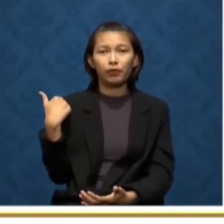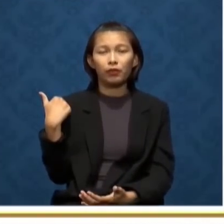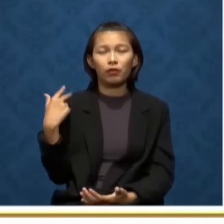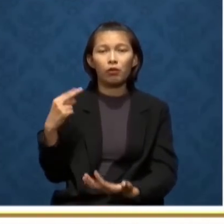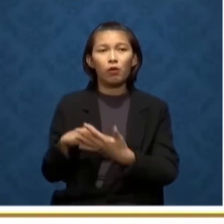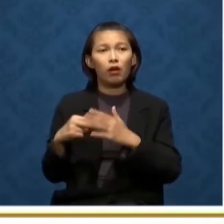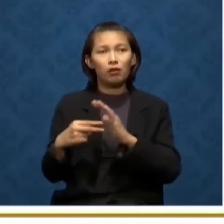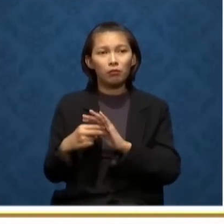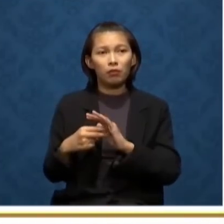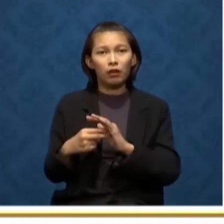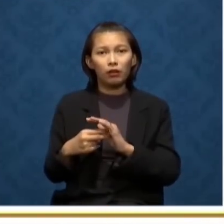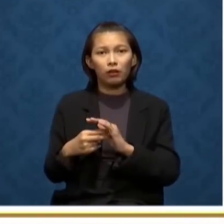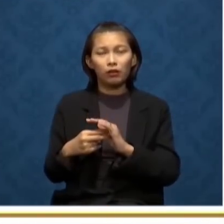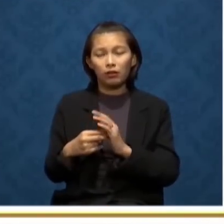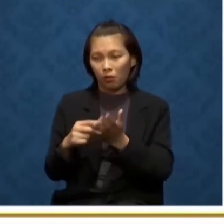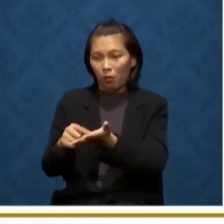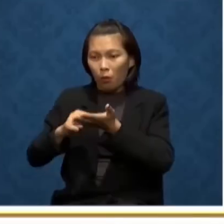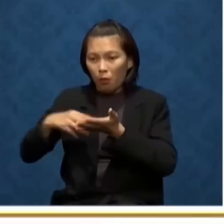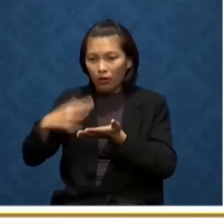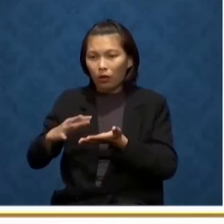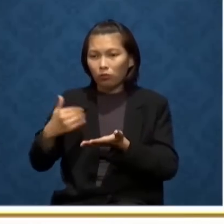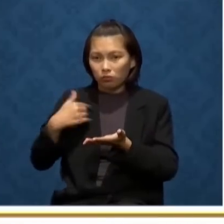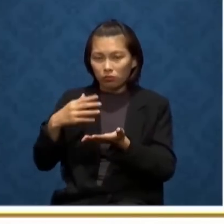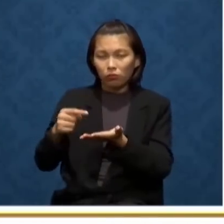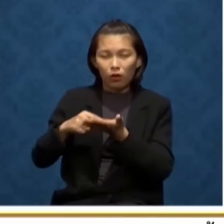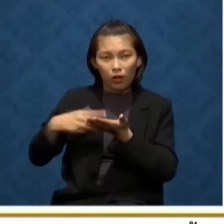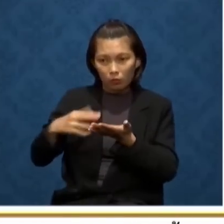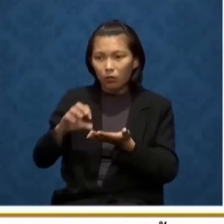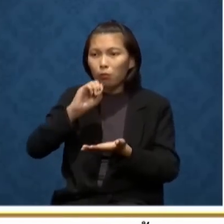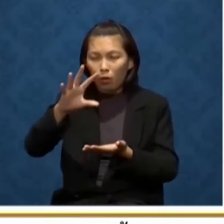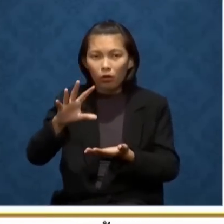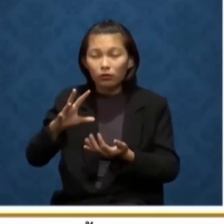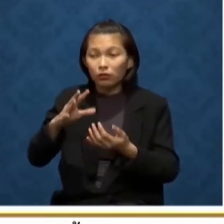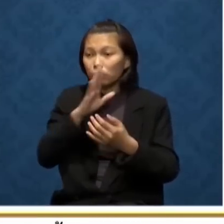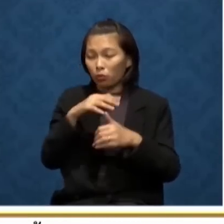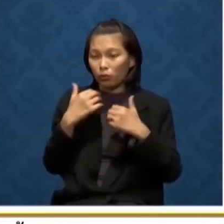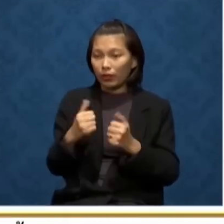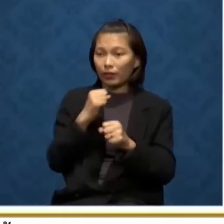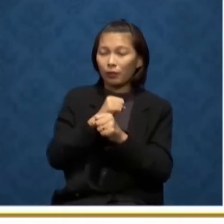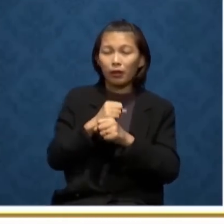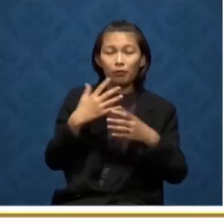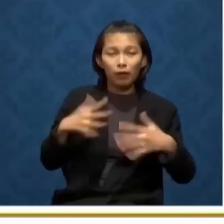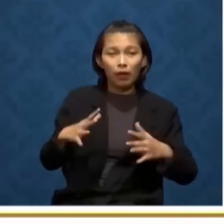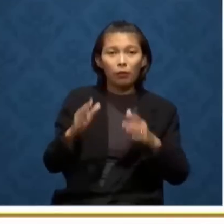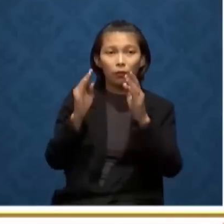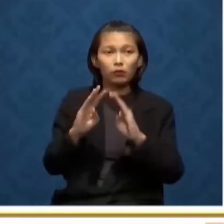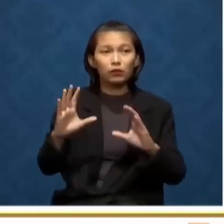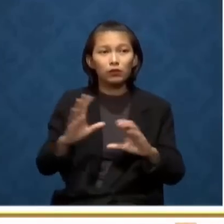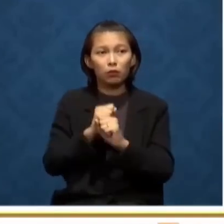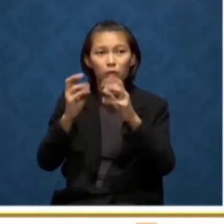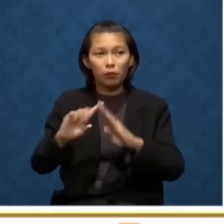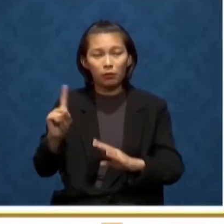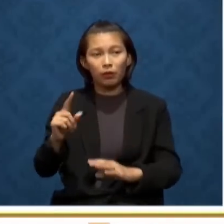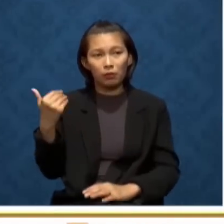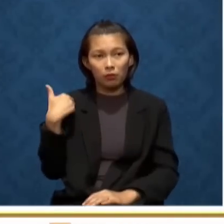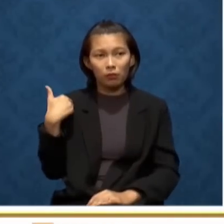ประเทนคือทานได้มีการแจ้งกรับผู้ร้องให้ช่วยถงขนการดำเนินการหรอไม่และหากม